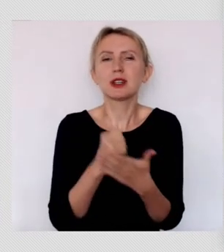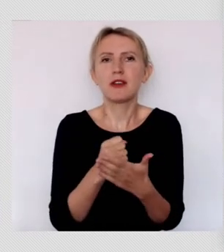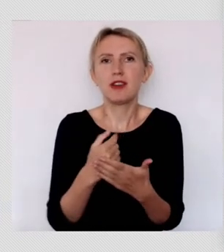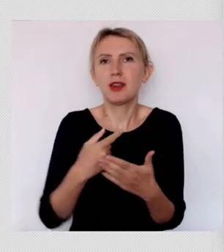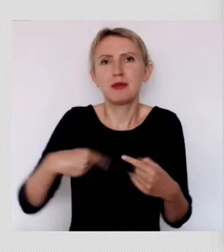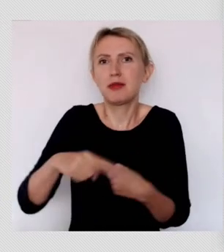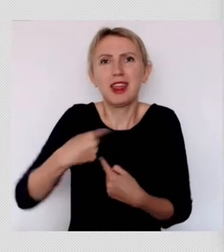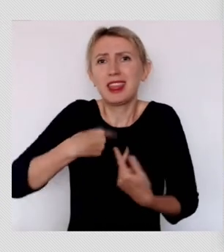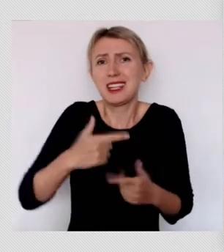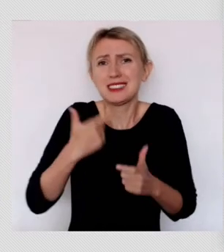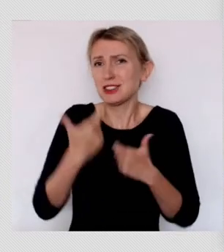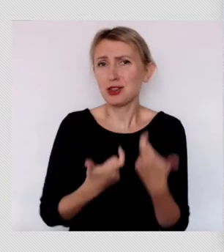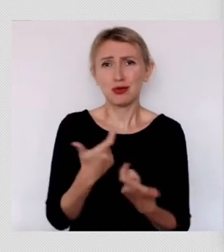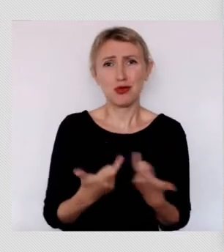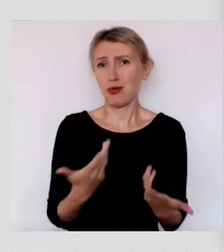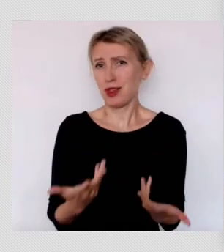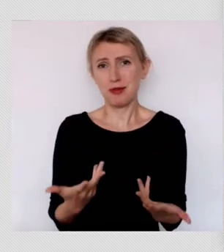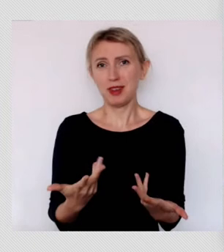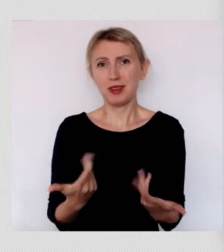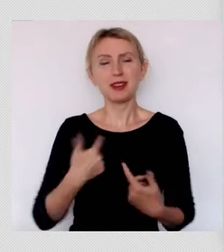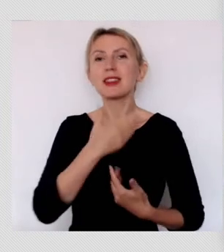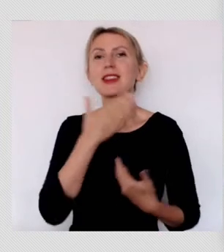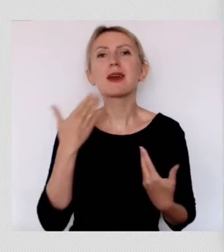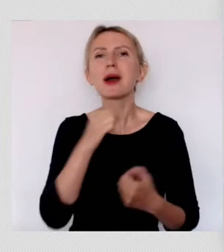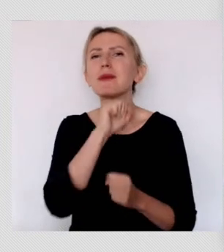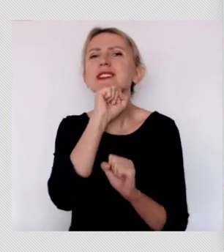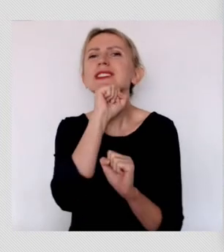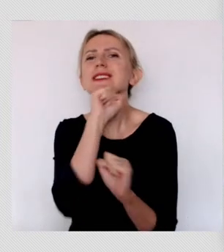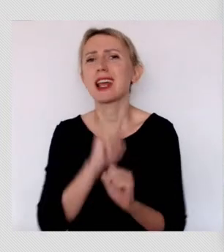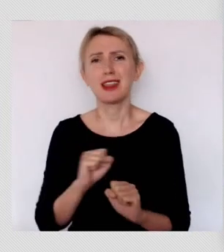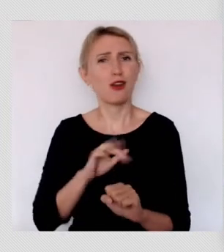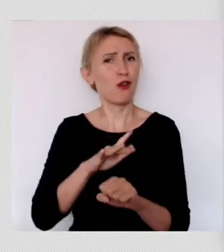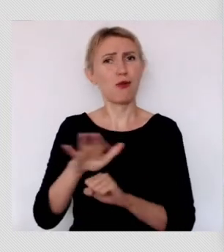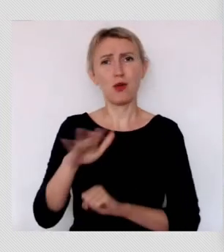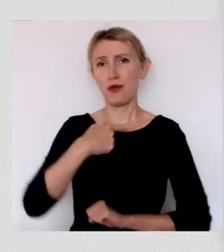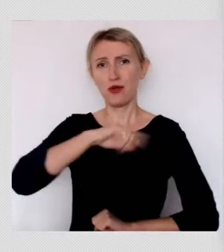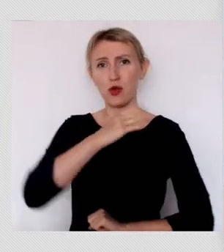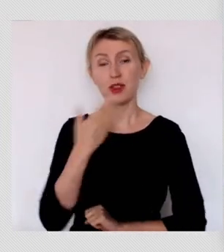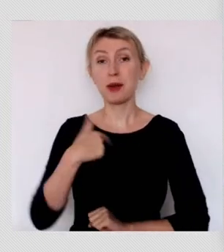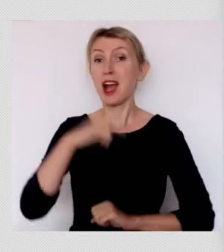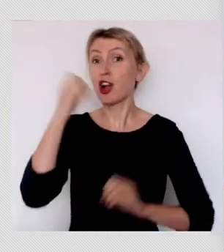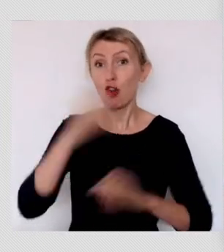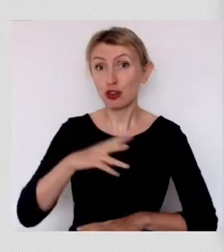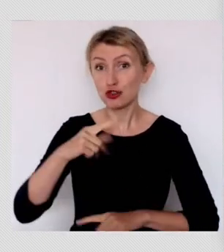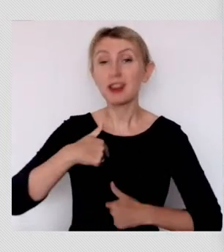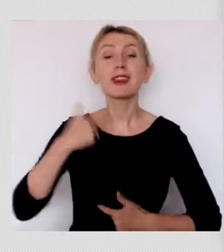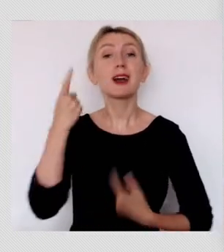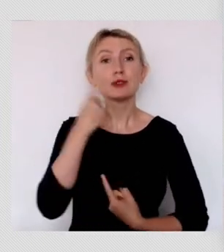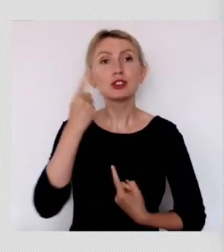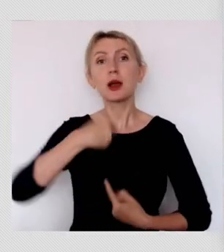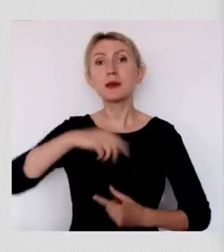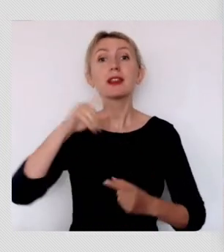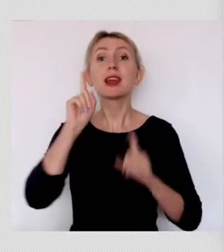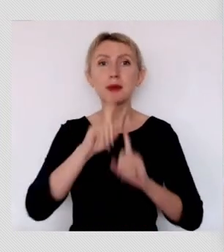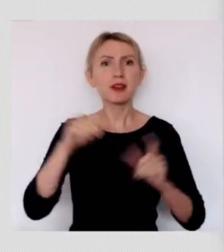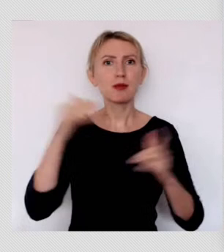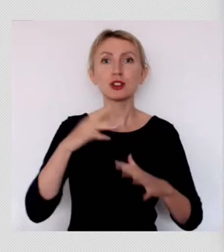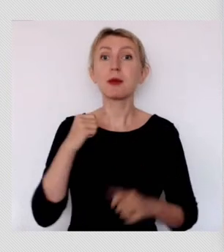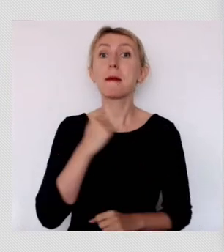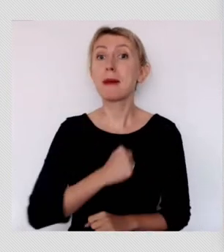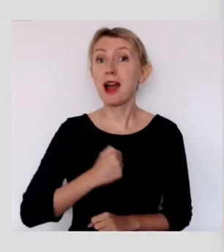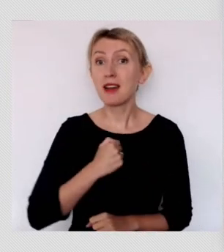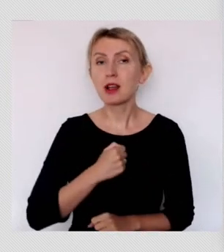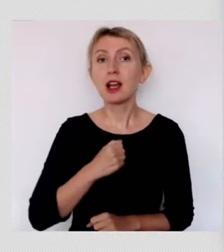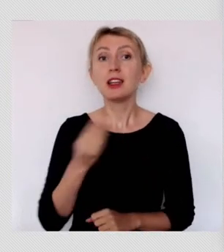zrobimy. Nic, absolutnie nie mamy żadnego wpływu. Gorzej, ja twierdzę, że możemy się naprawdę realnie obawiać, że jeszcze